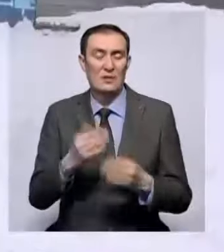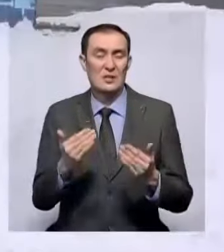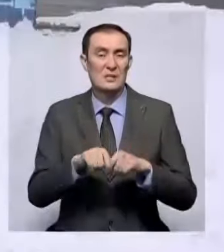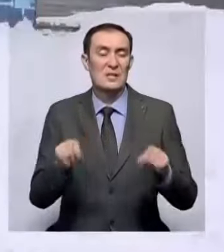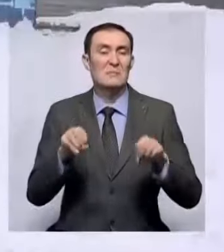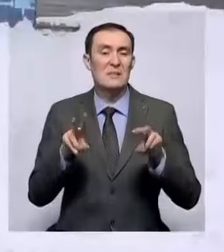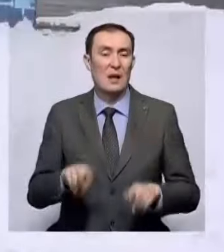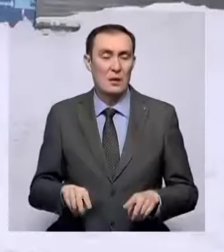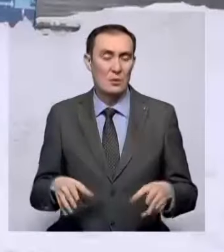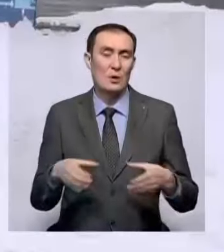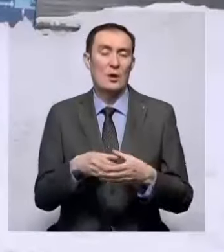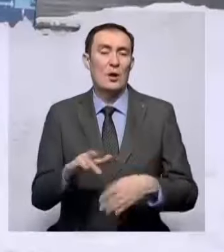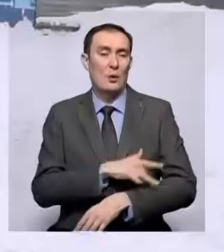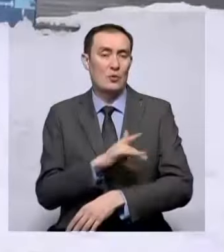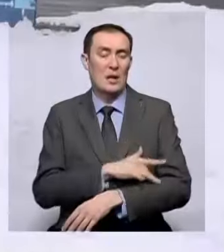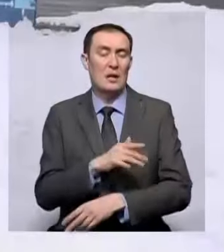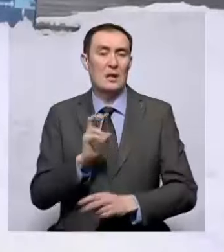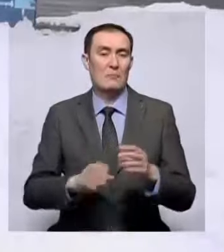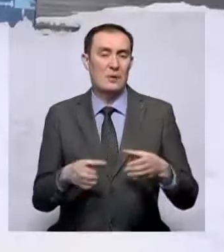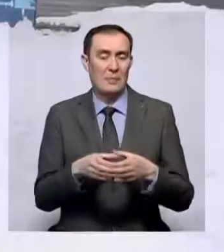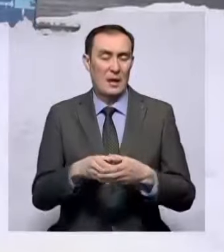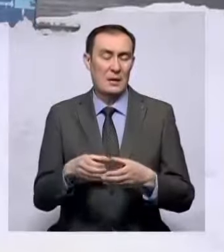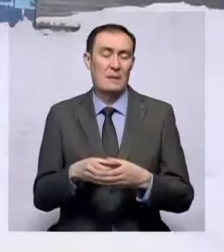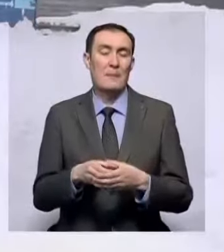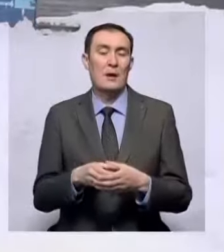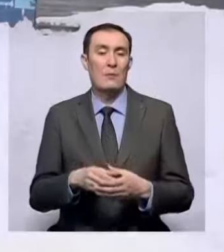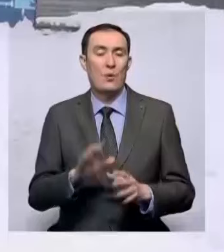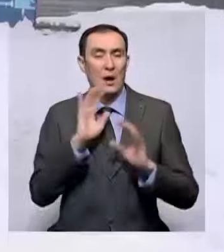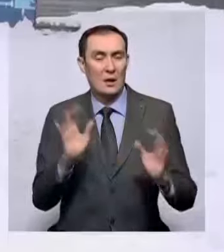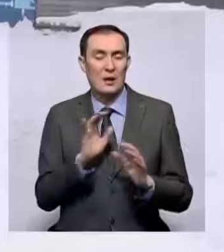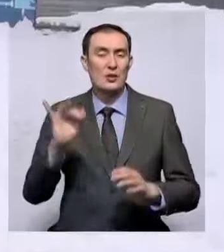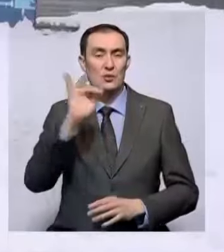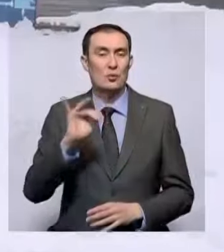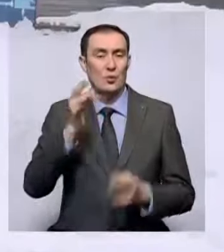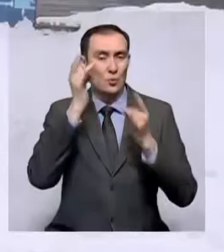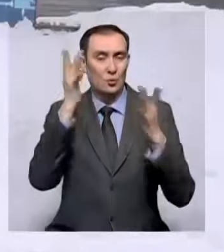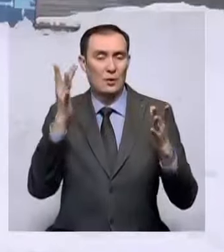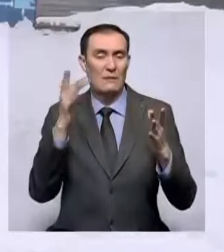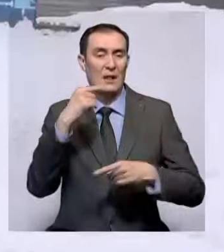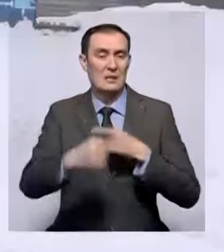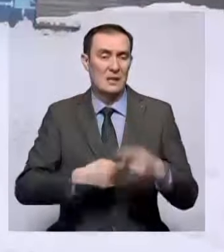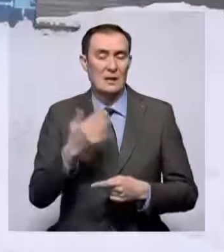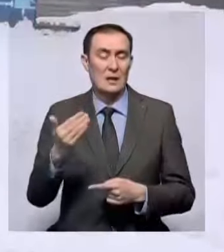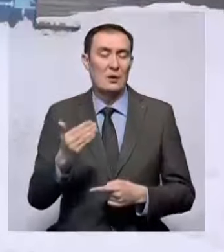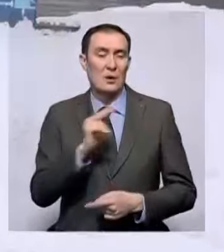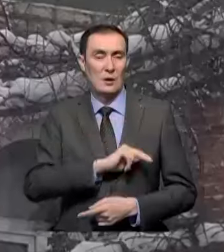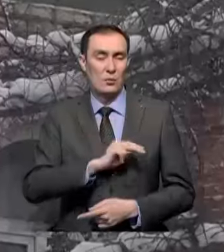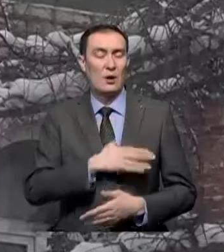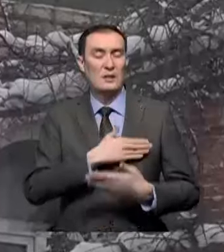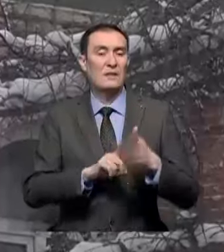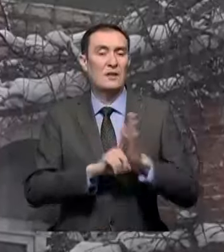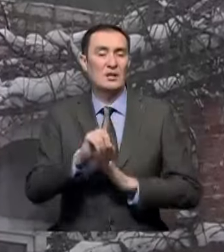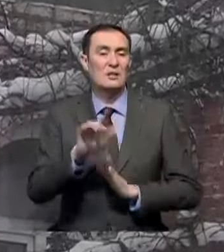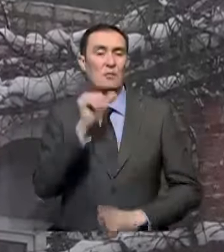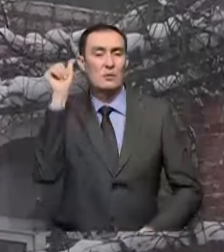специально коммунальное предприятие КГКП по охране историко-культурного наследия. И оно свою деятельность активно начало